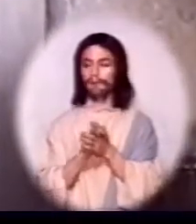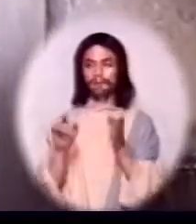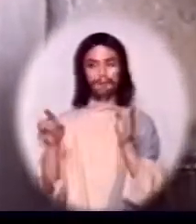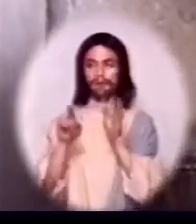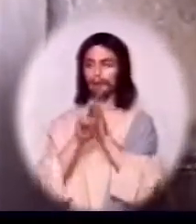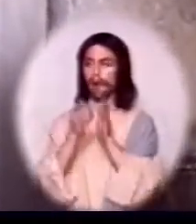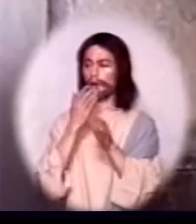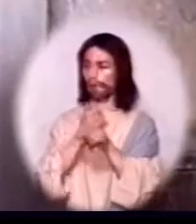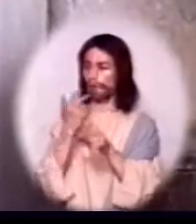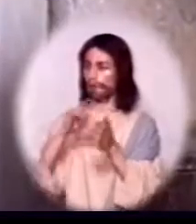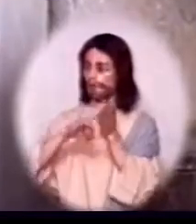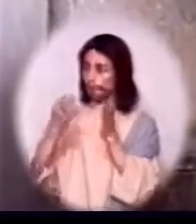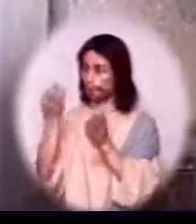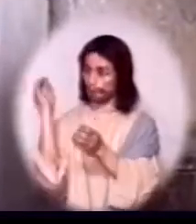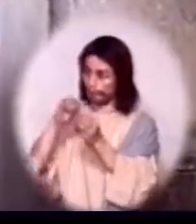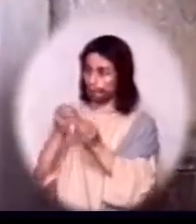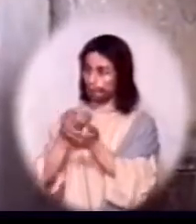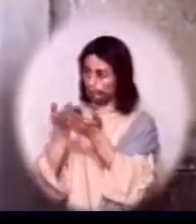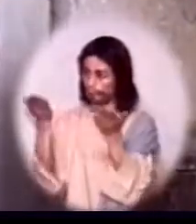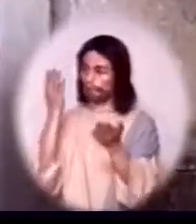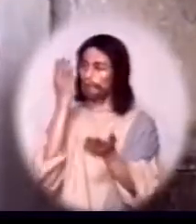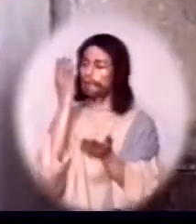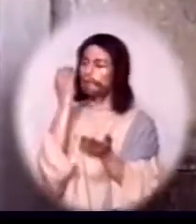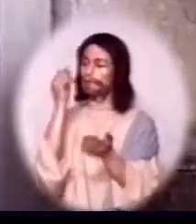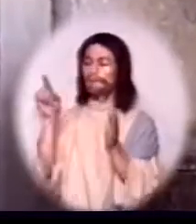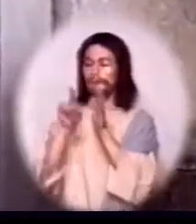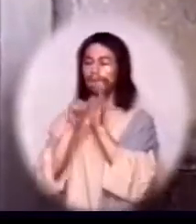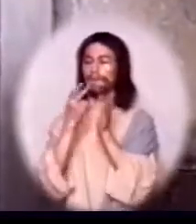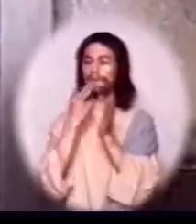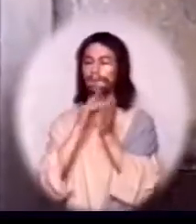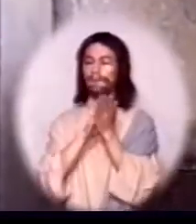믿을 수 없어. 세리가 돈을 되돌려주다니.